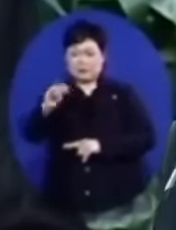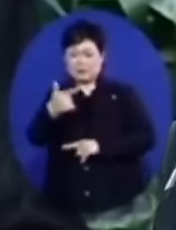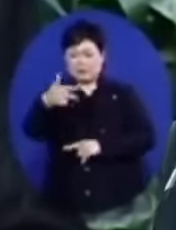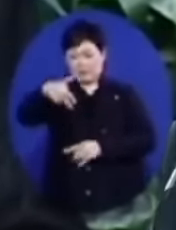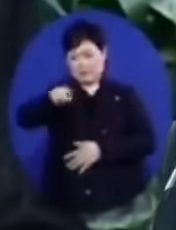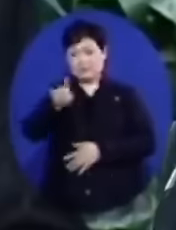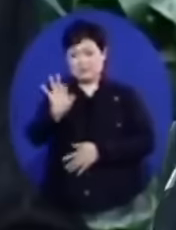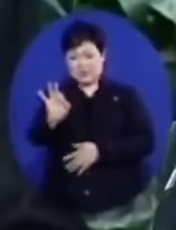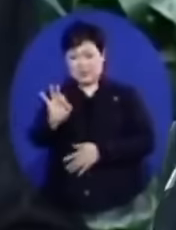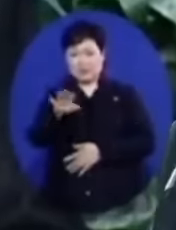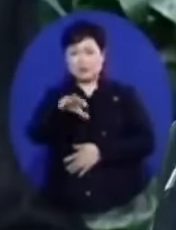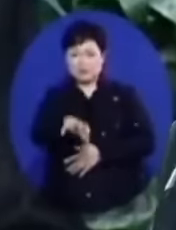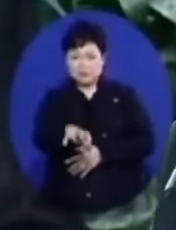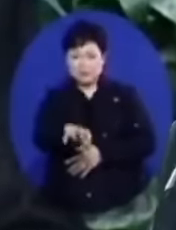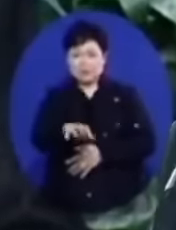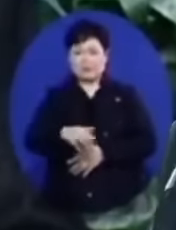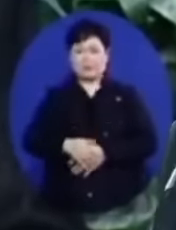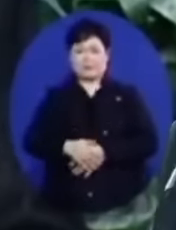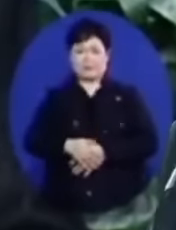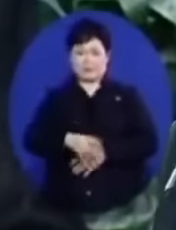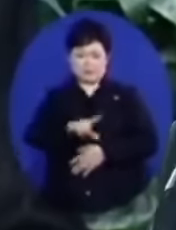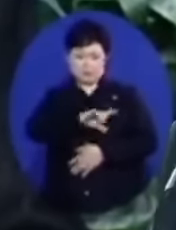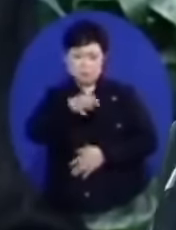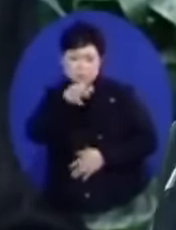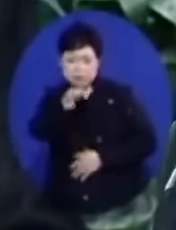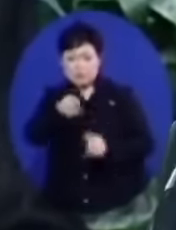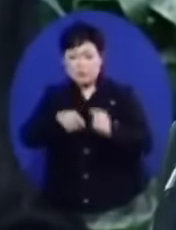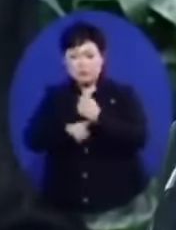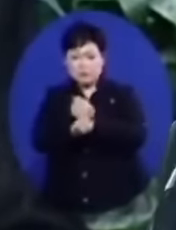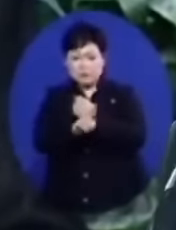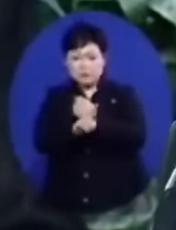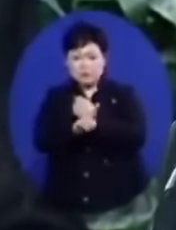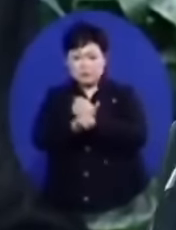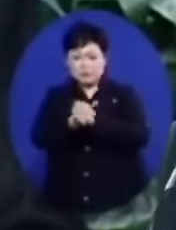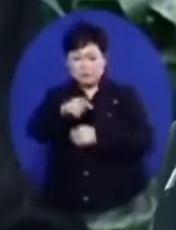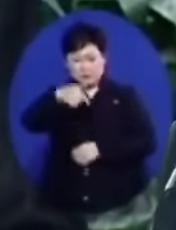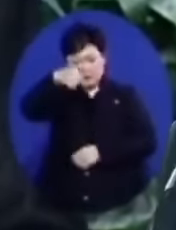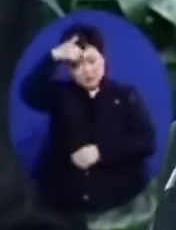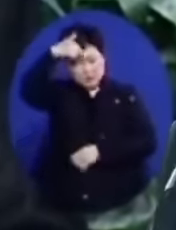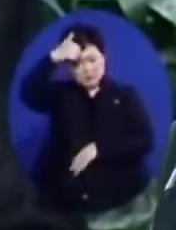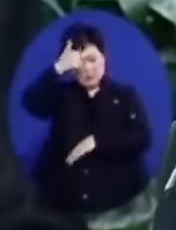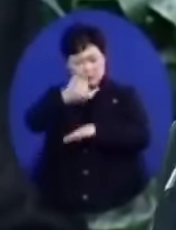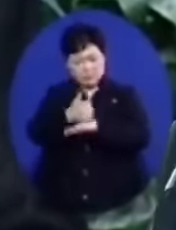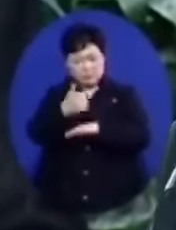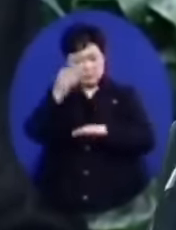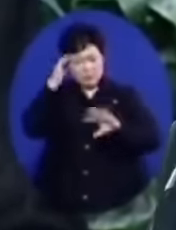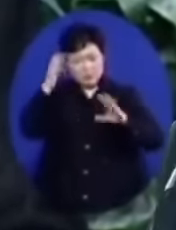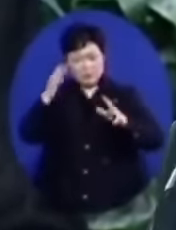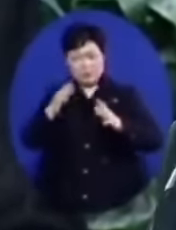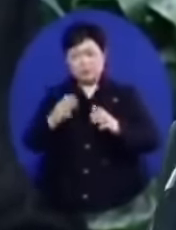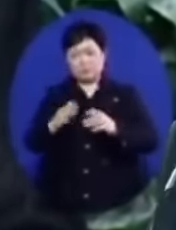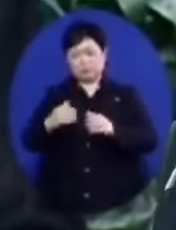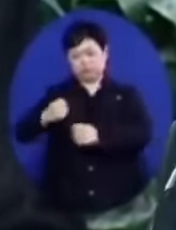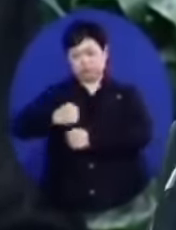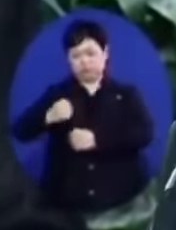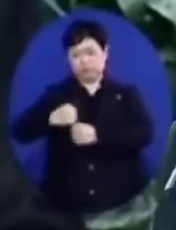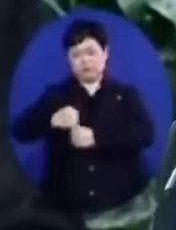곳입니다. 그 이름을 진장이라고 부르는 것은 구한말에 군대가 거기에 주둔했기